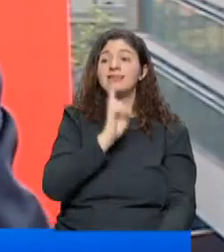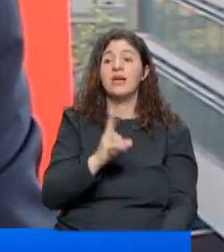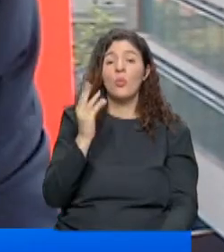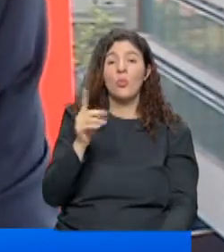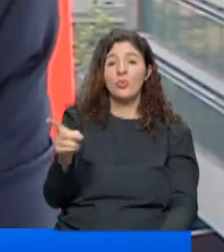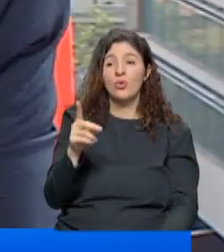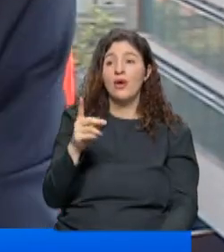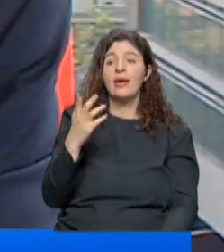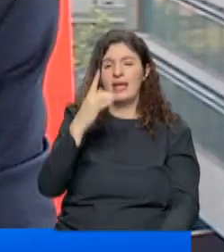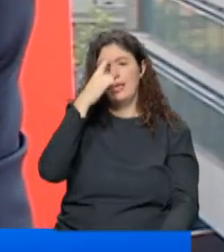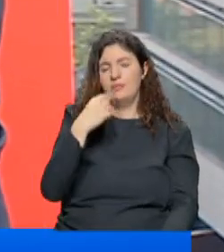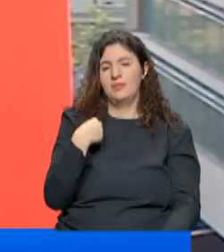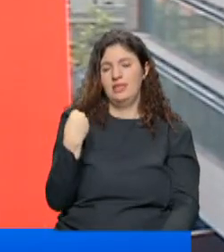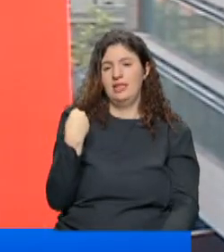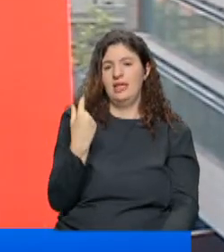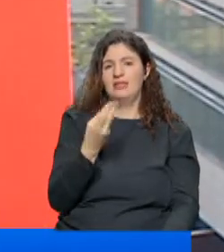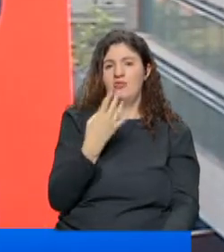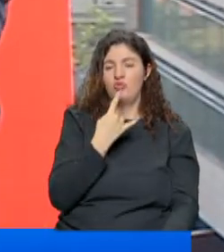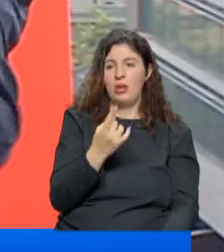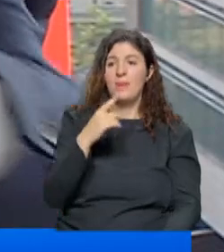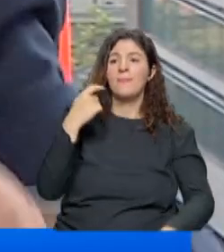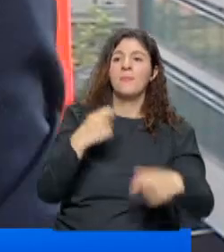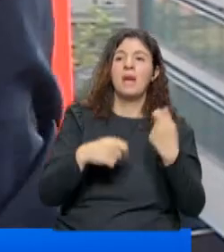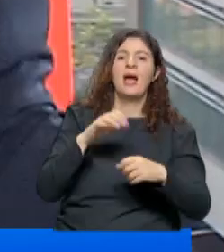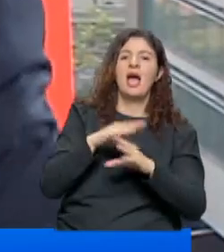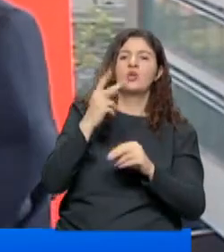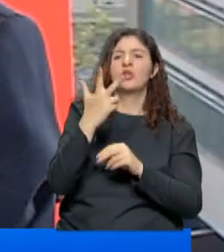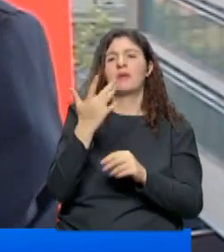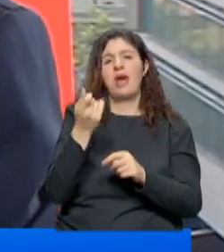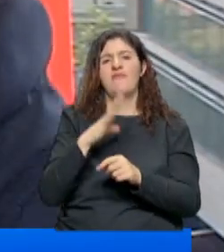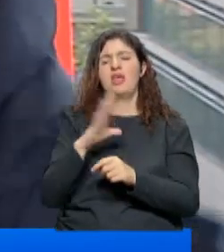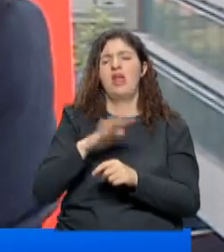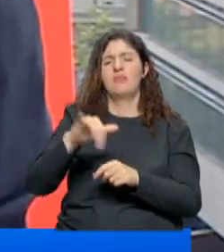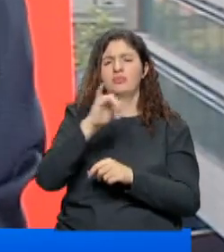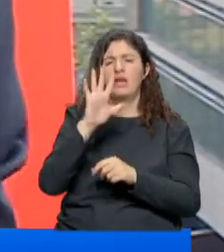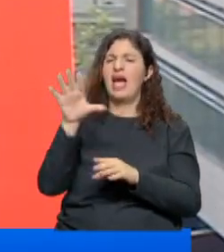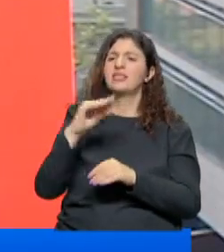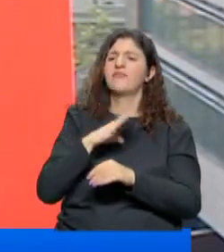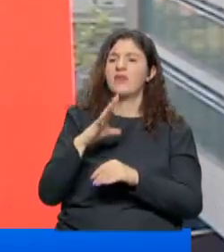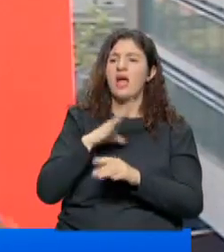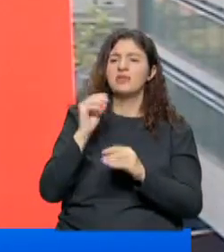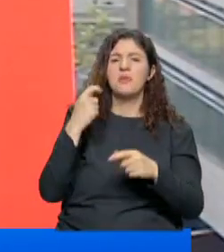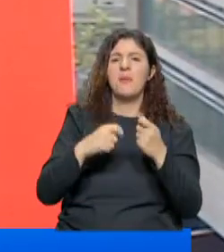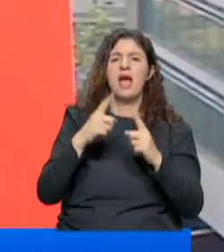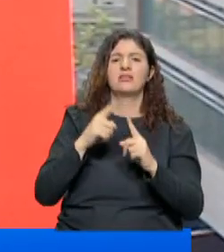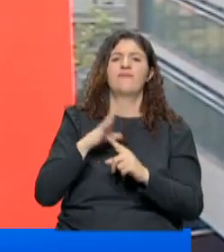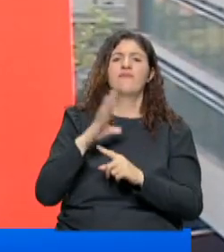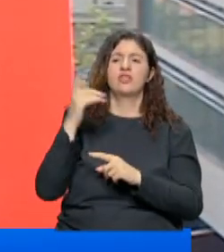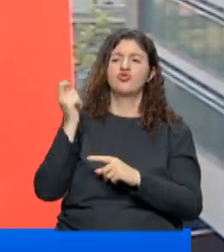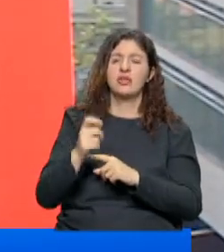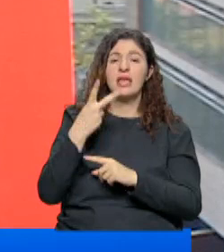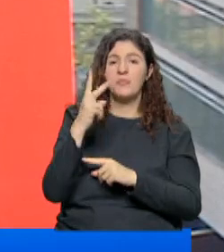oluyor. Yeni resmi bir rakam vereyim, çok önemli bu. Bankalarda herkesin 3-5 parası vardı. Herkesin vardı. Herkesin bir banka hesabı vardı.